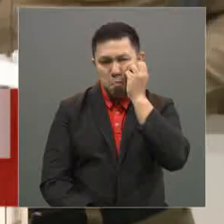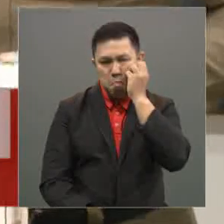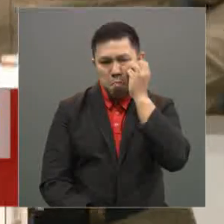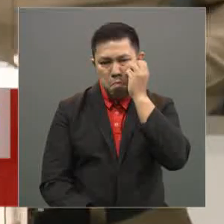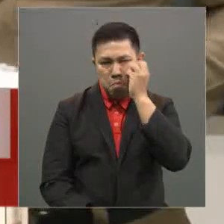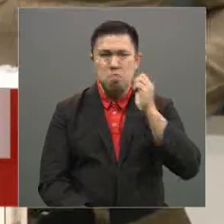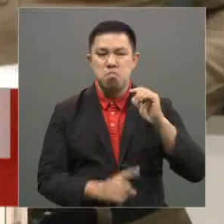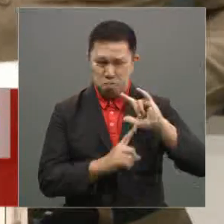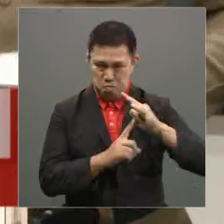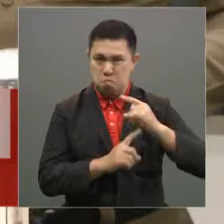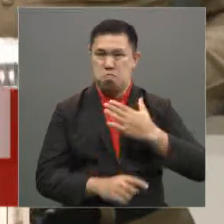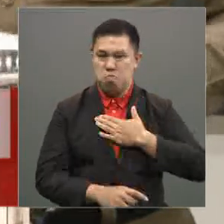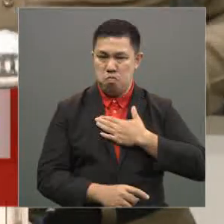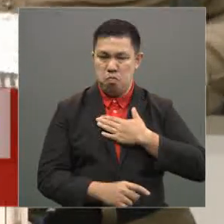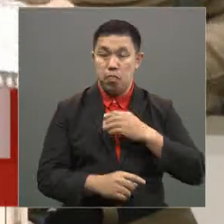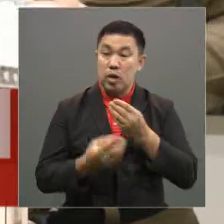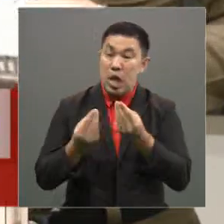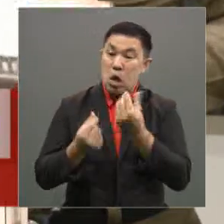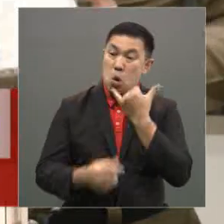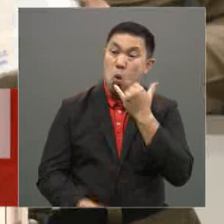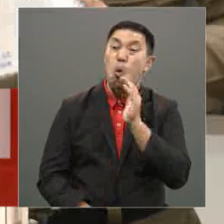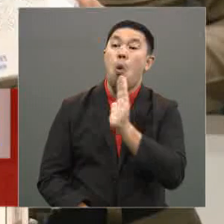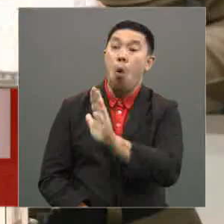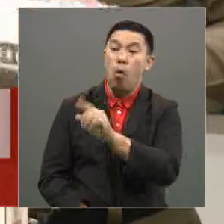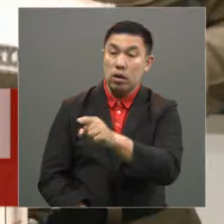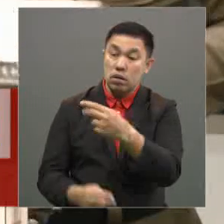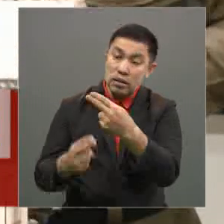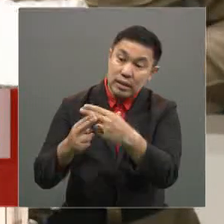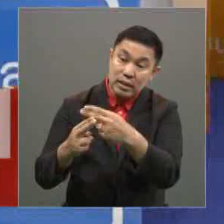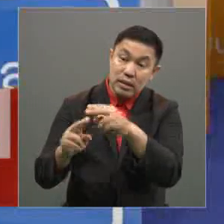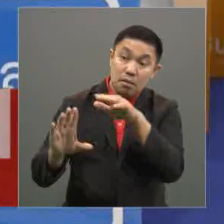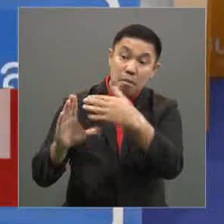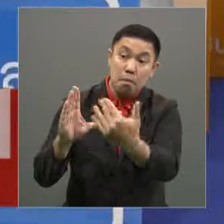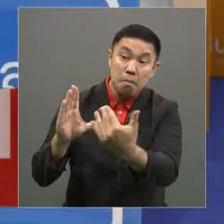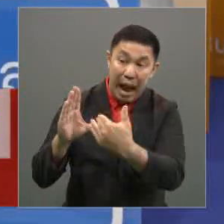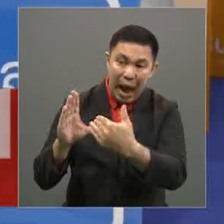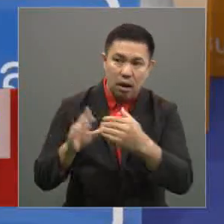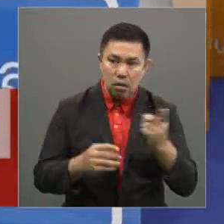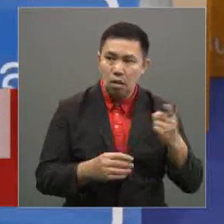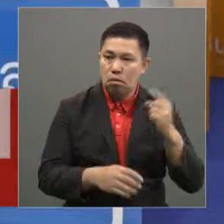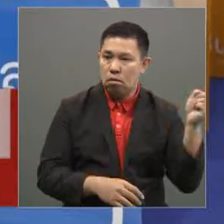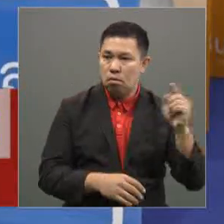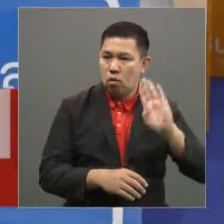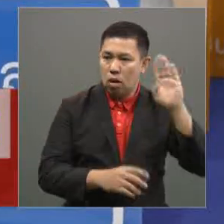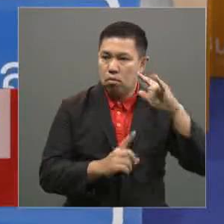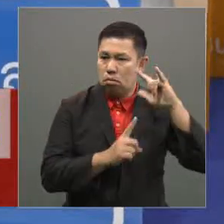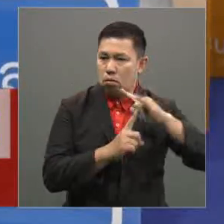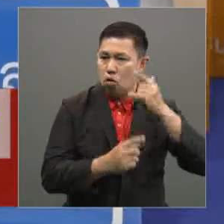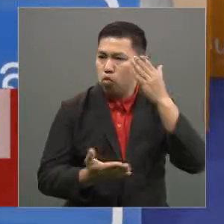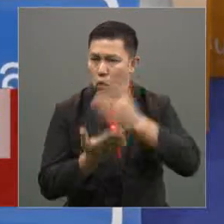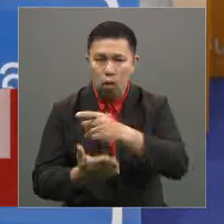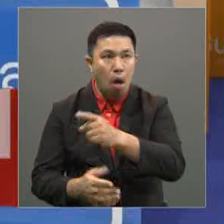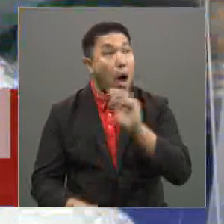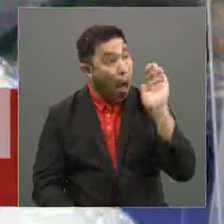แล้วก็บอกว่าบัญชีหมายเลขโทรศัพท์ของท่านที่มีลงทะเบียนไว้เนี่ยมันถูกระงับการใช้งานนะทีนี้ผู้เสียหายหลง